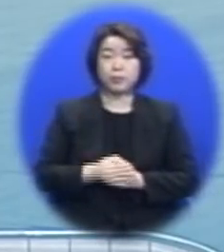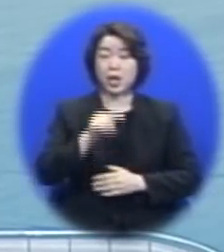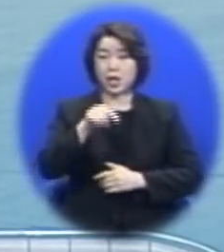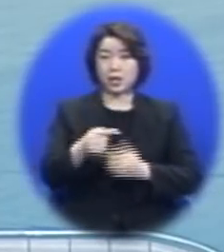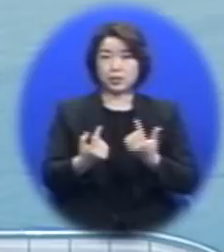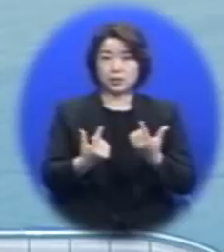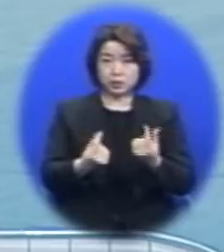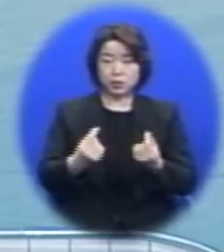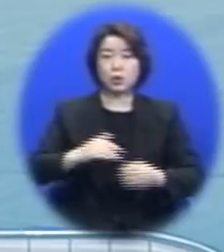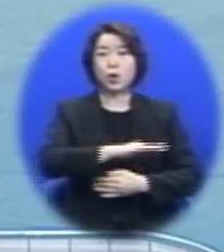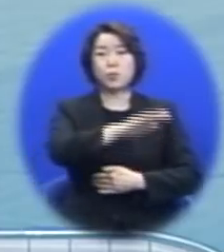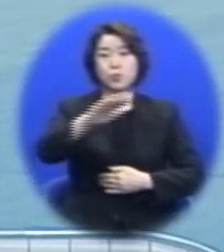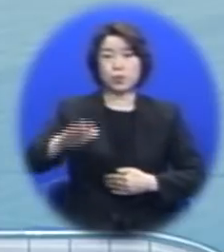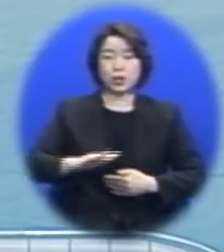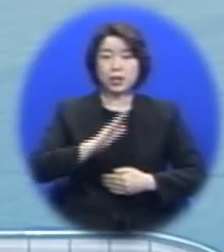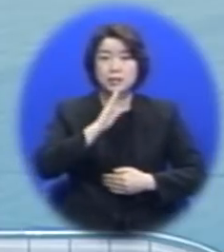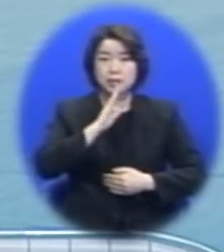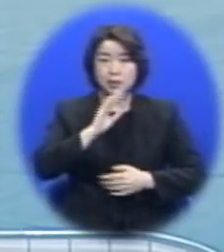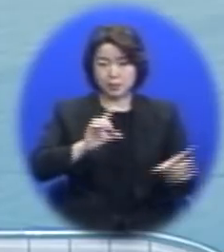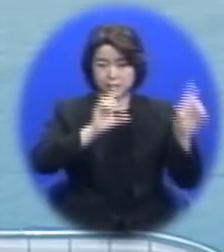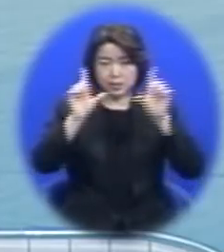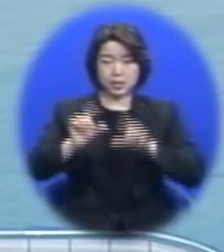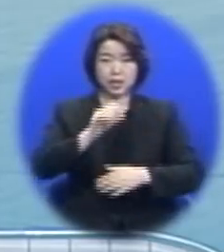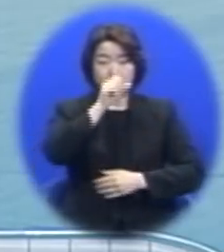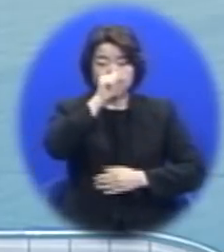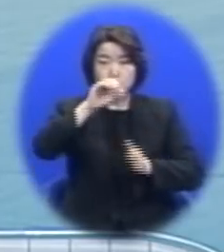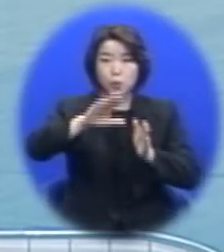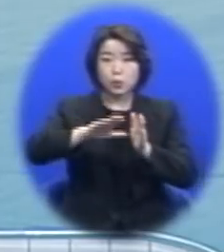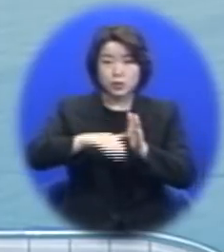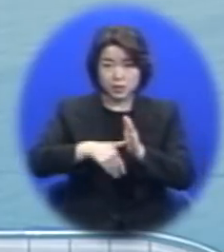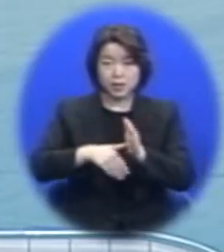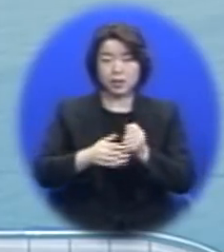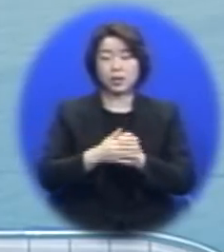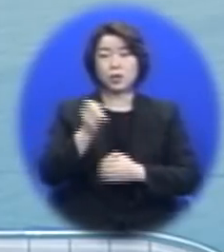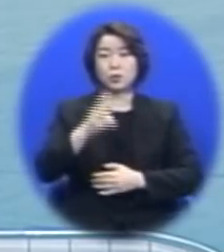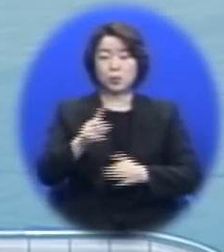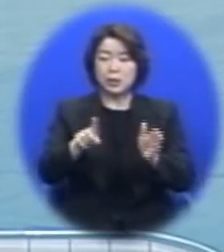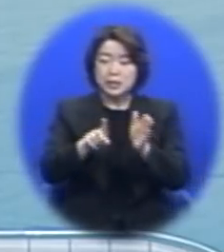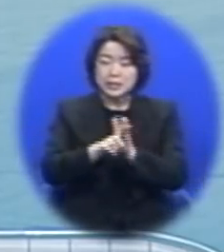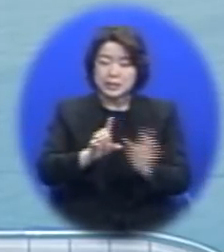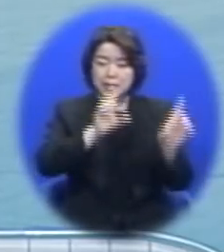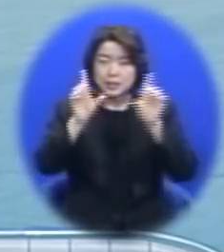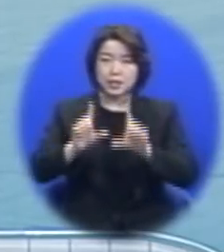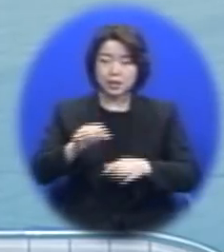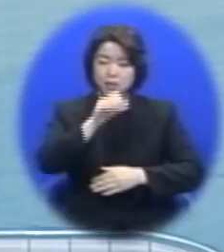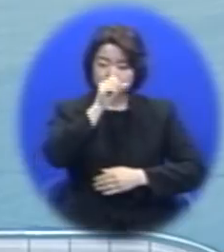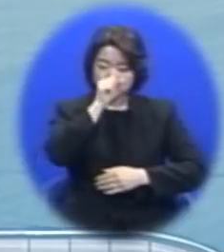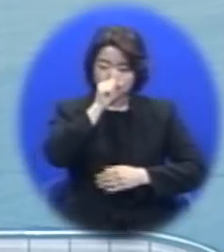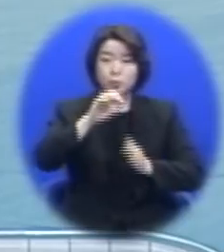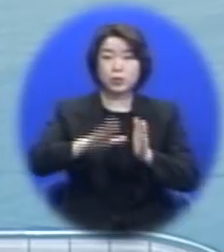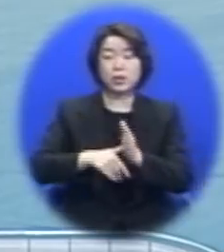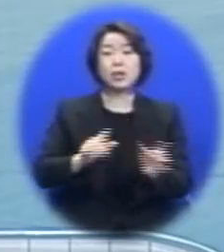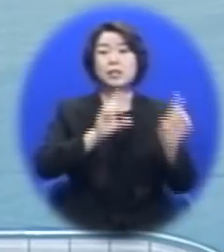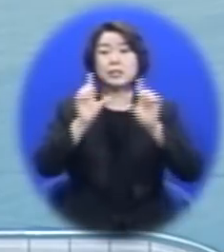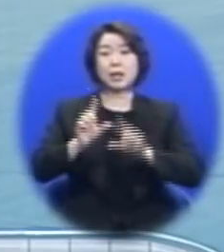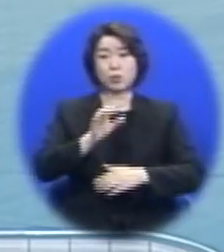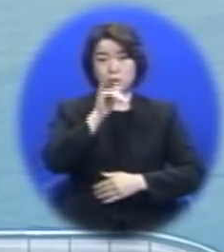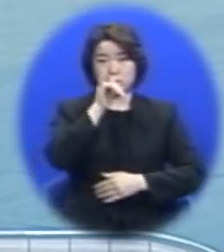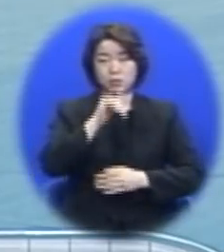그처럼 우리가 참 살기 좋은 시대에, 토신앙생활하기 좋은 때에 살고 있는 거예요.